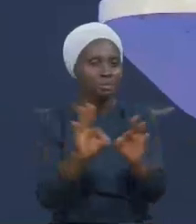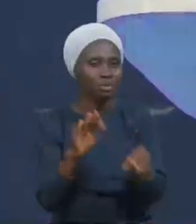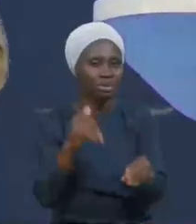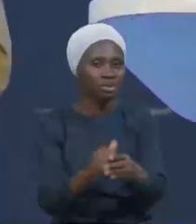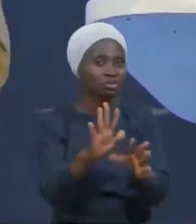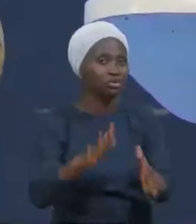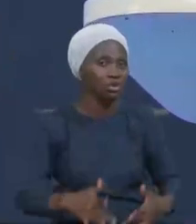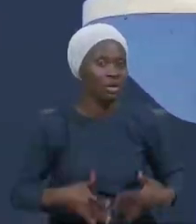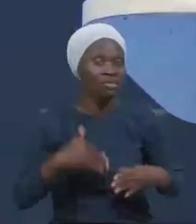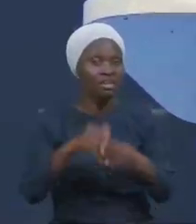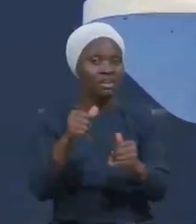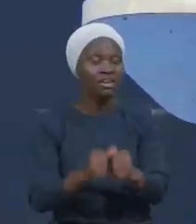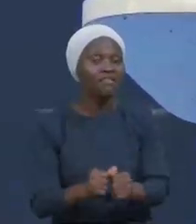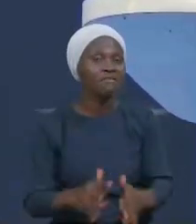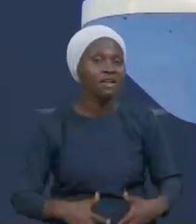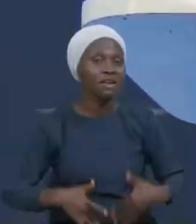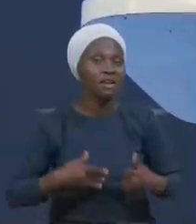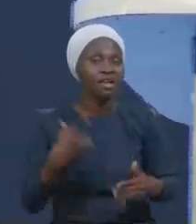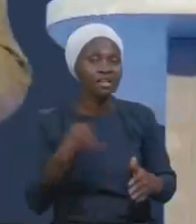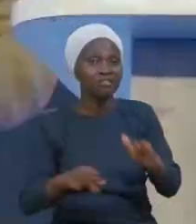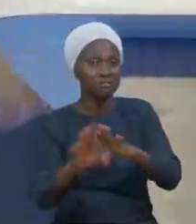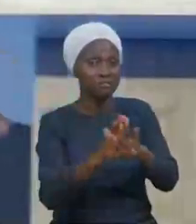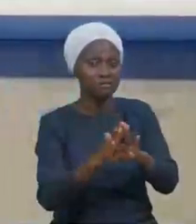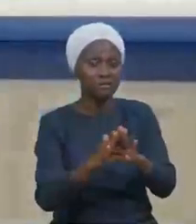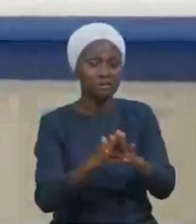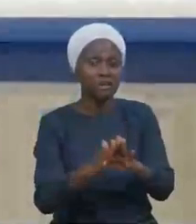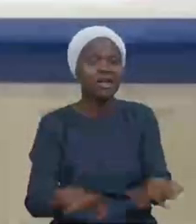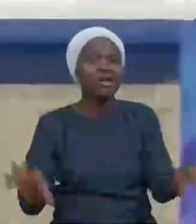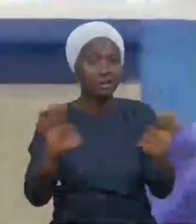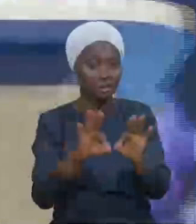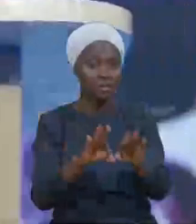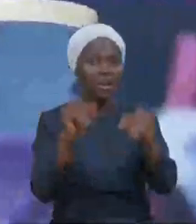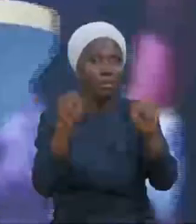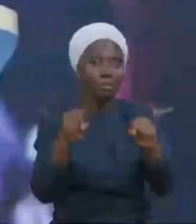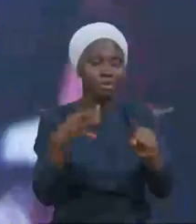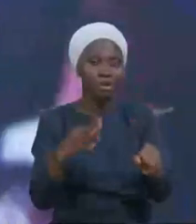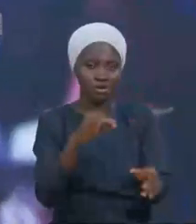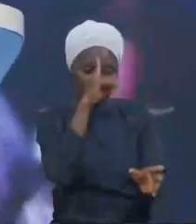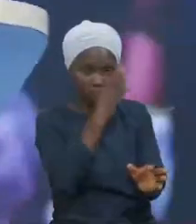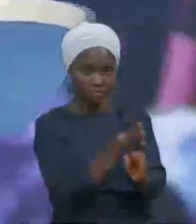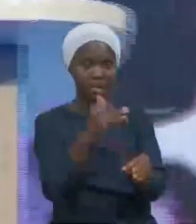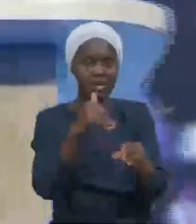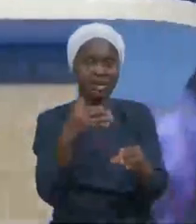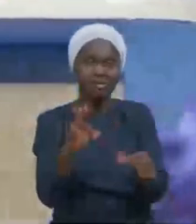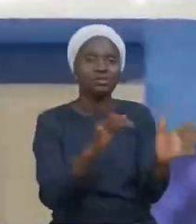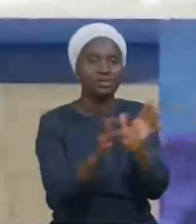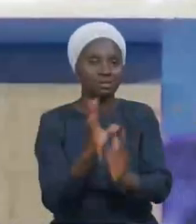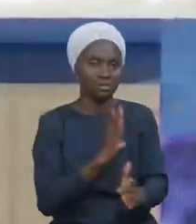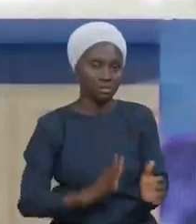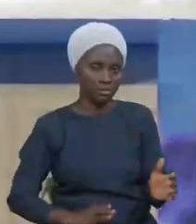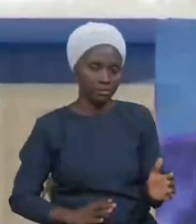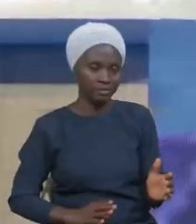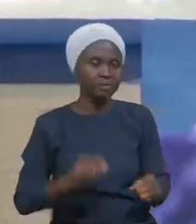les possibilités fondamentales de la foi de Jésus. Il y a trois choses à considérer ce